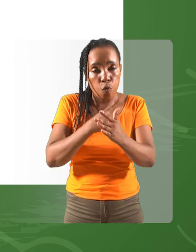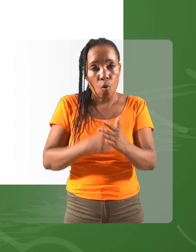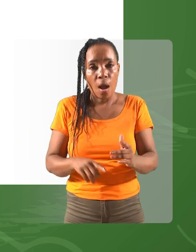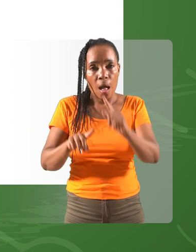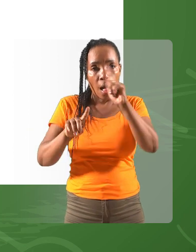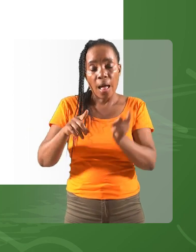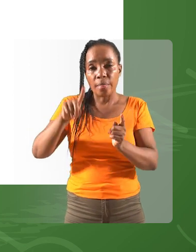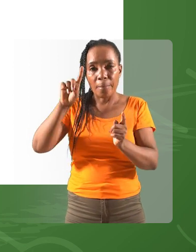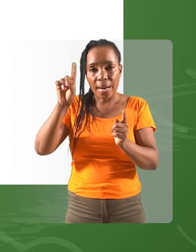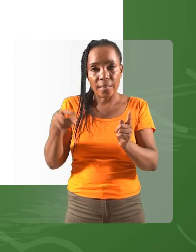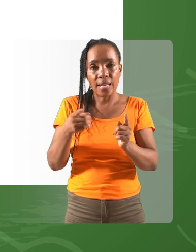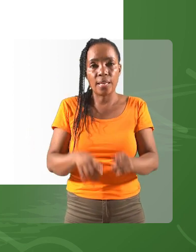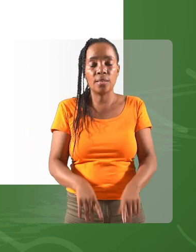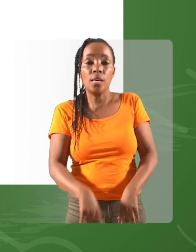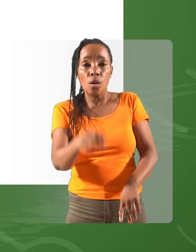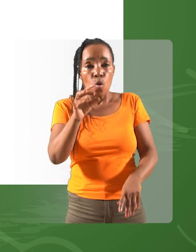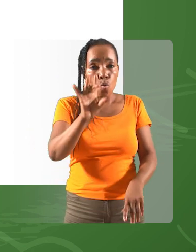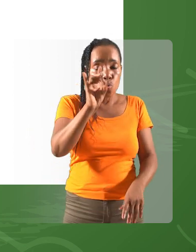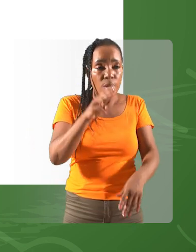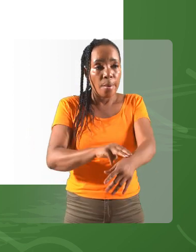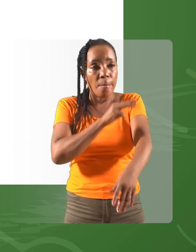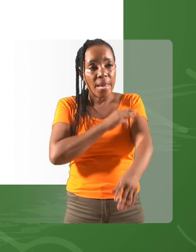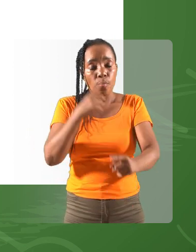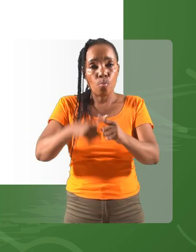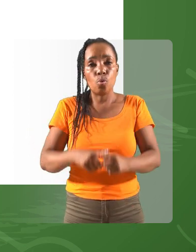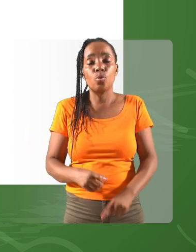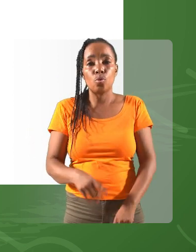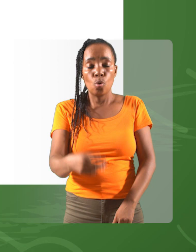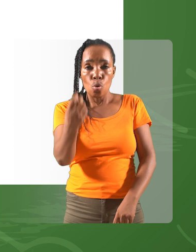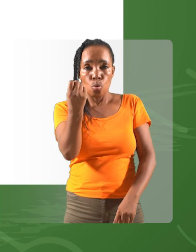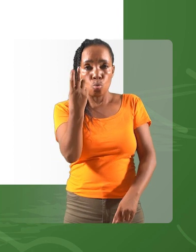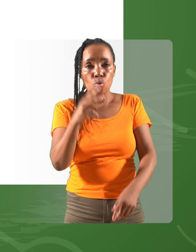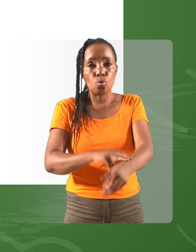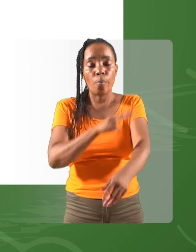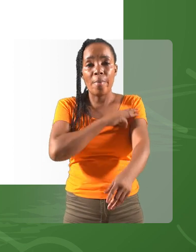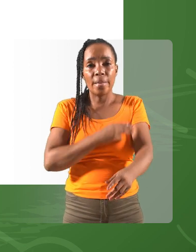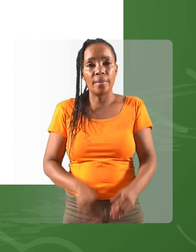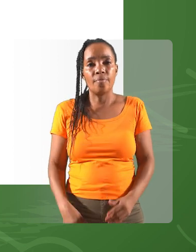mètres plus 8 mètres. Égale, P égale 40 mètres.